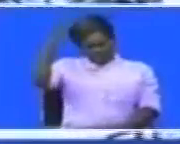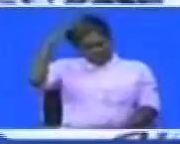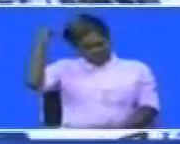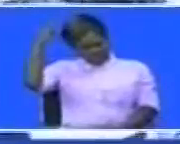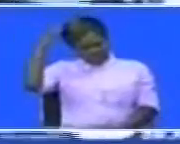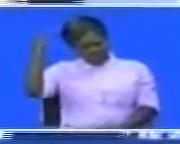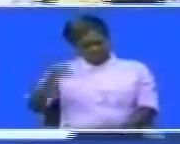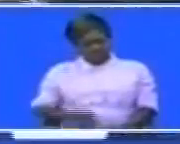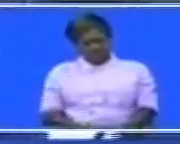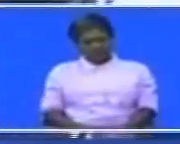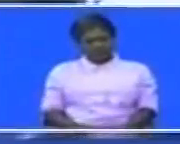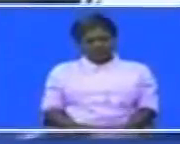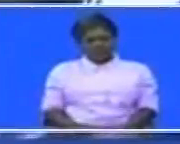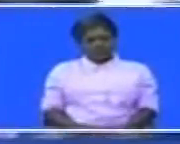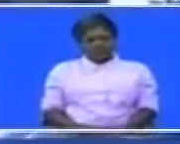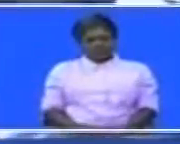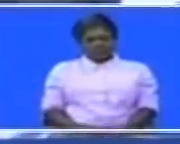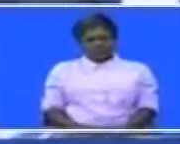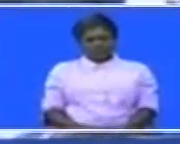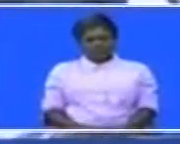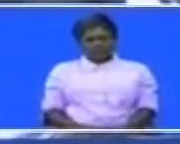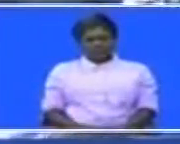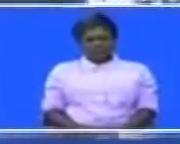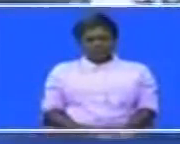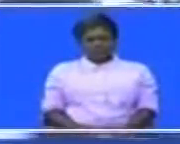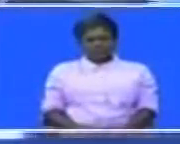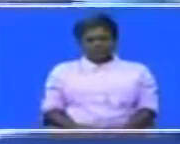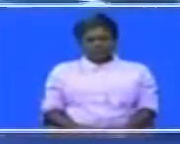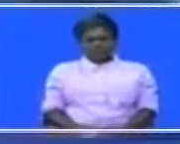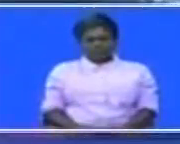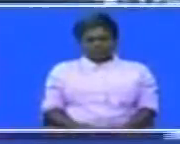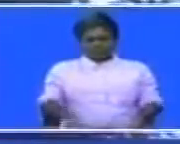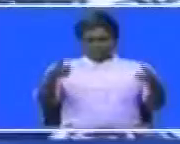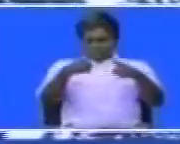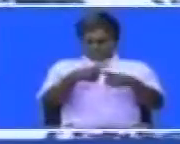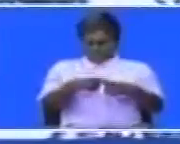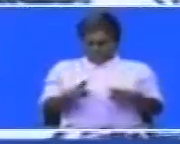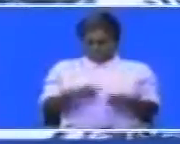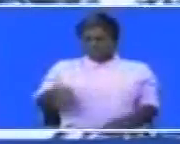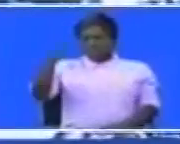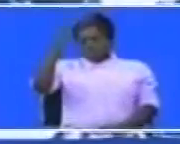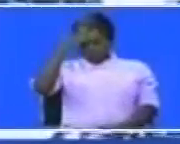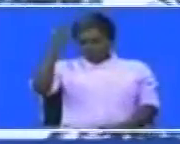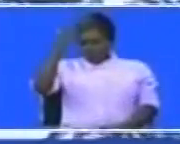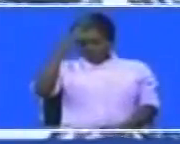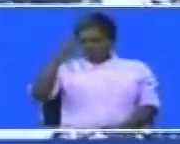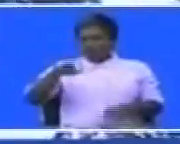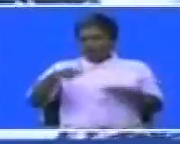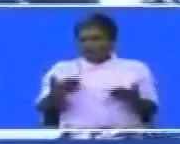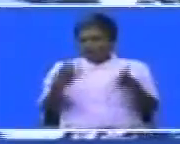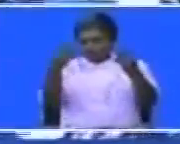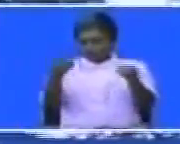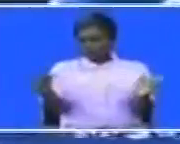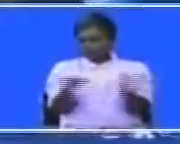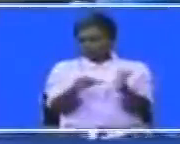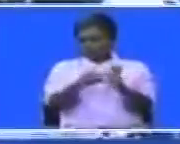Iko sababu nyingi ambayo imetufikisha. Lakini ile mlango ambayo tunajua tunaweza kuponyelea kutoka